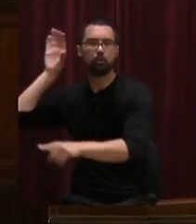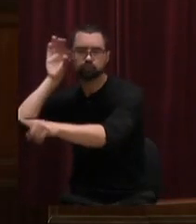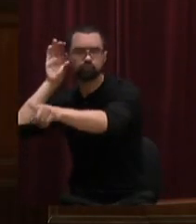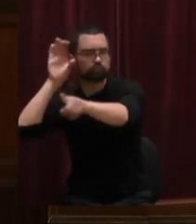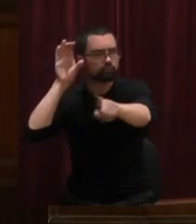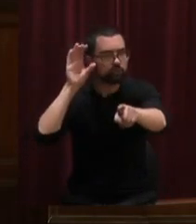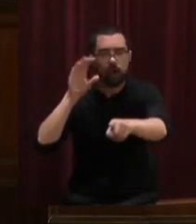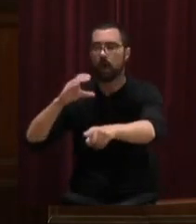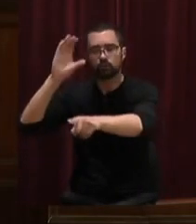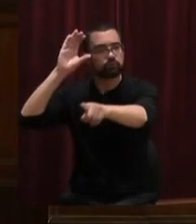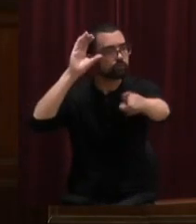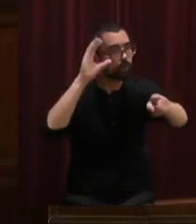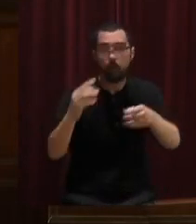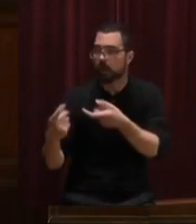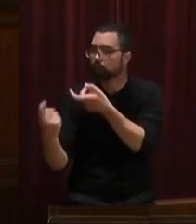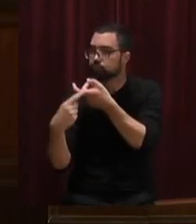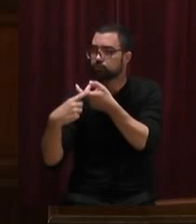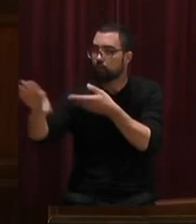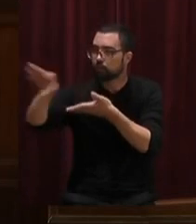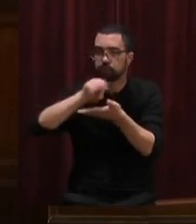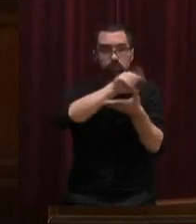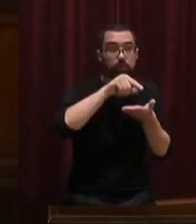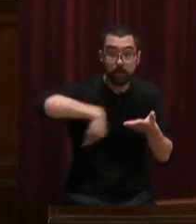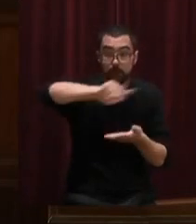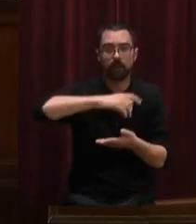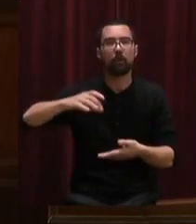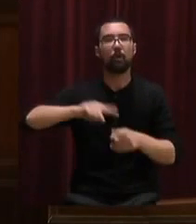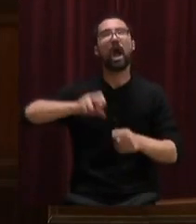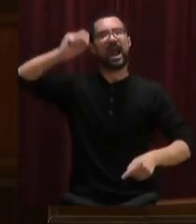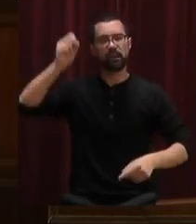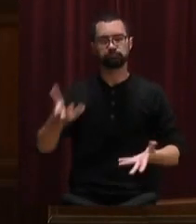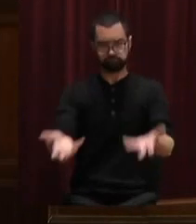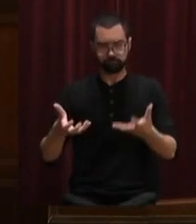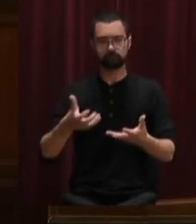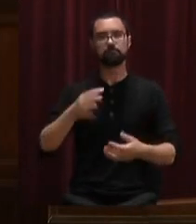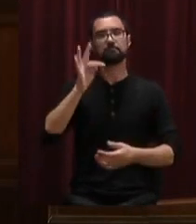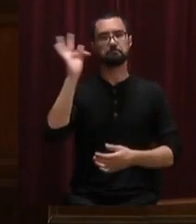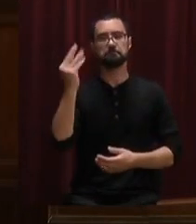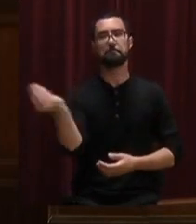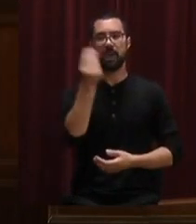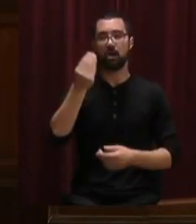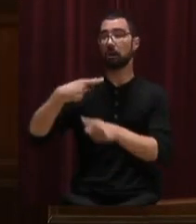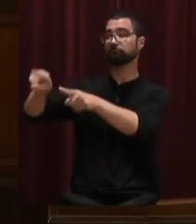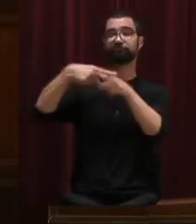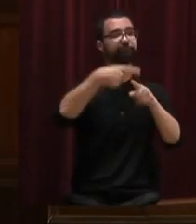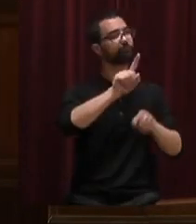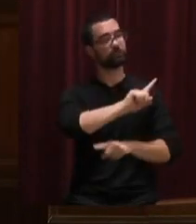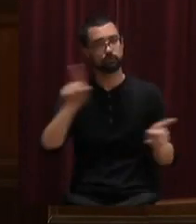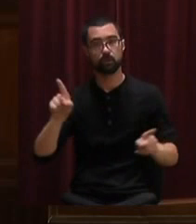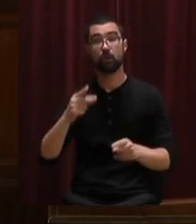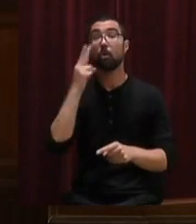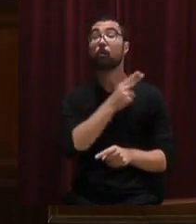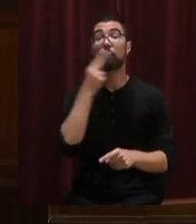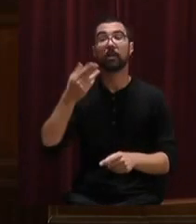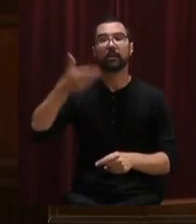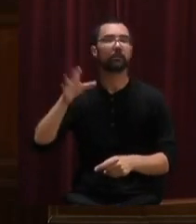dels altres. El nostre èxit serà més probable en la mesura que ens entenguem. L'entesa i el progrés comencen amb l'oïda,